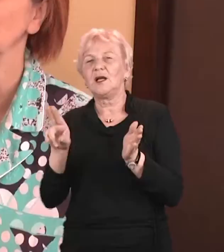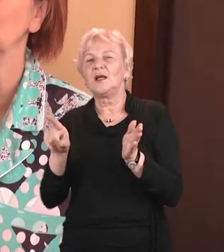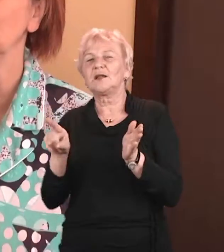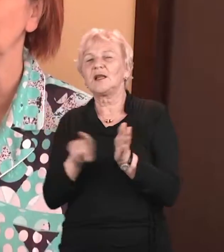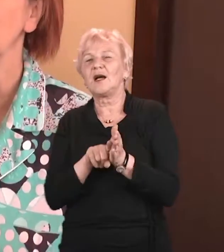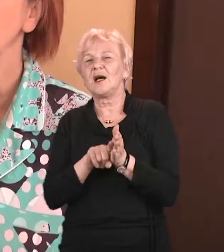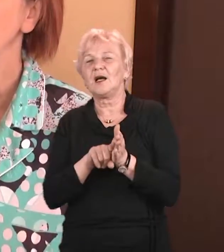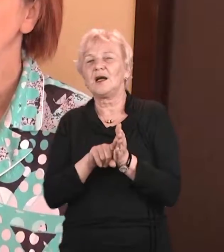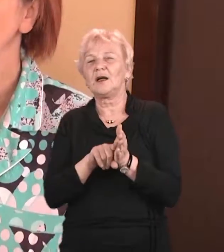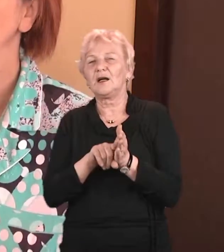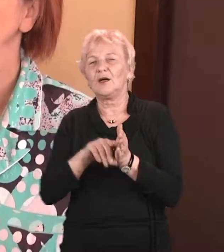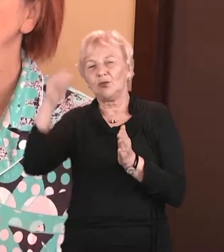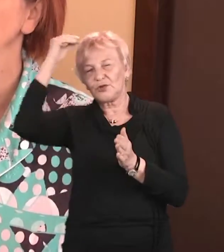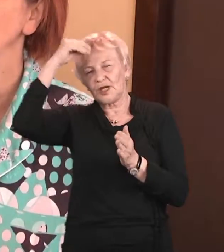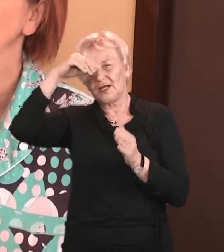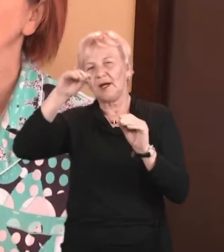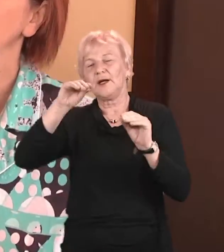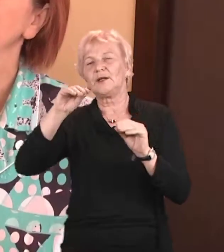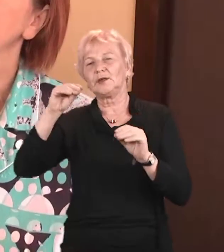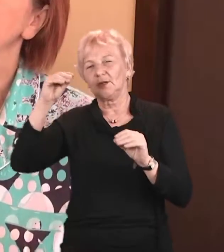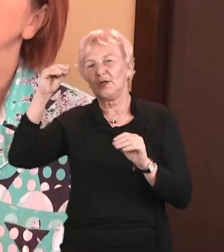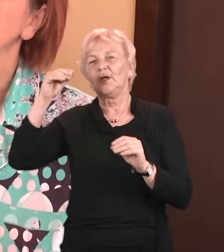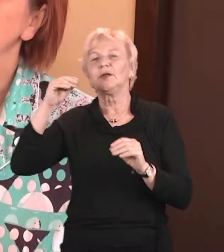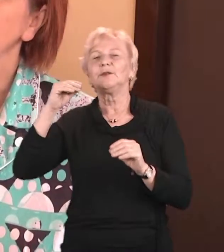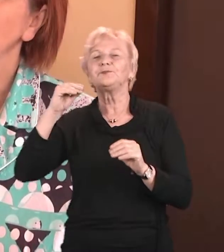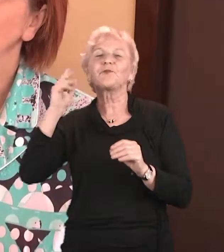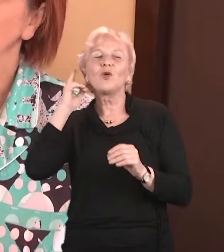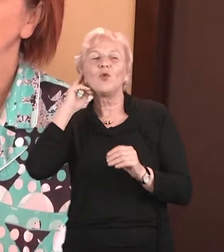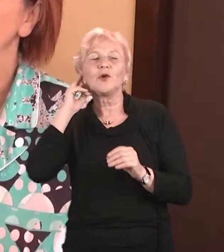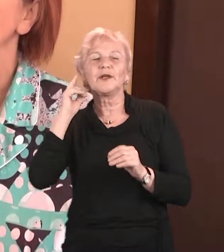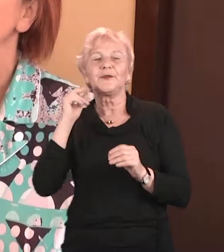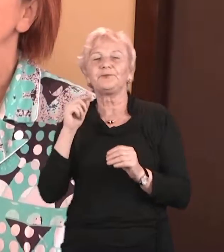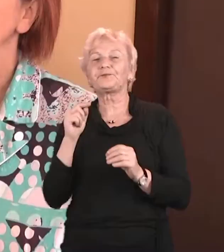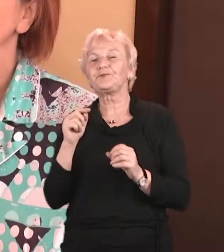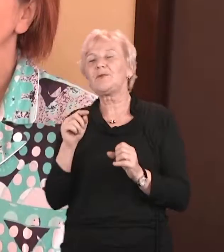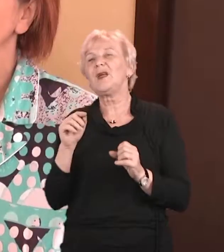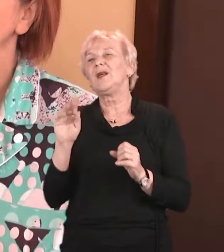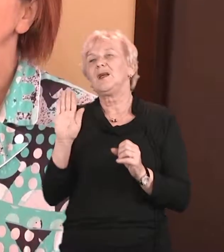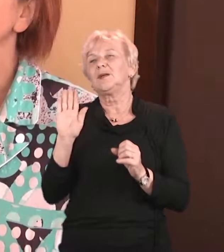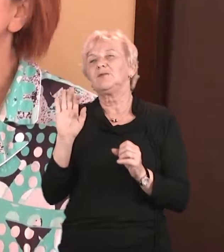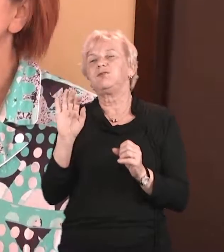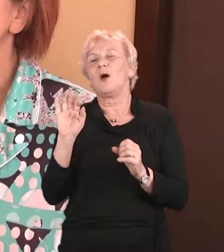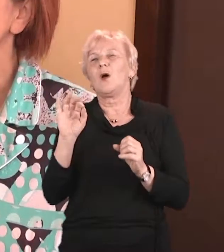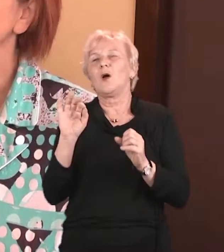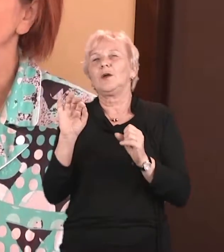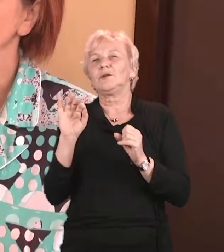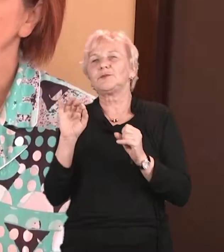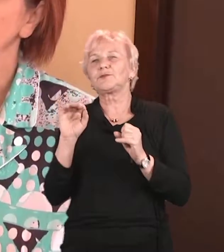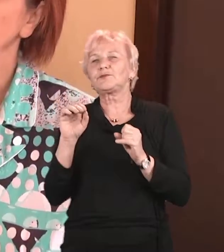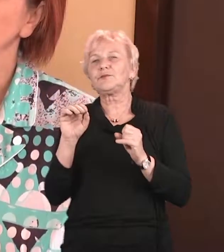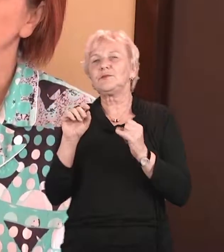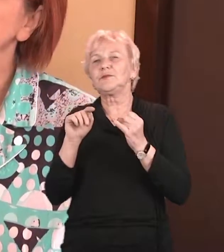dużo dzieci głuchych po różnych chorobach trafiało do szkół dla innych